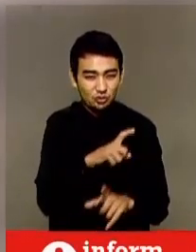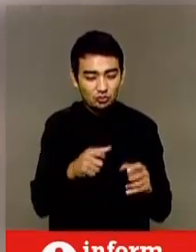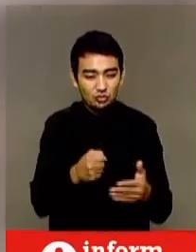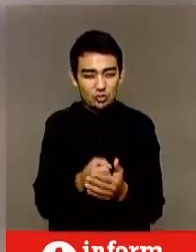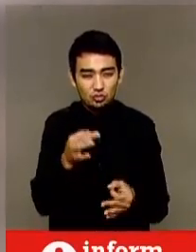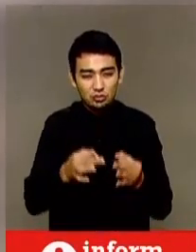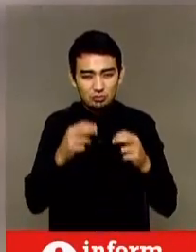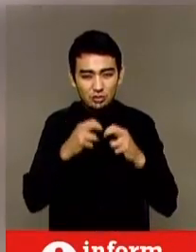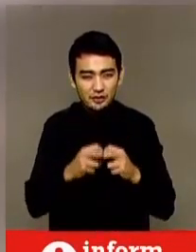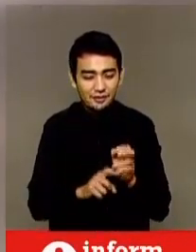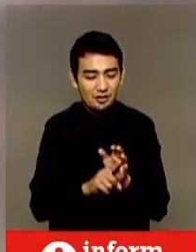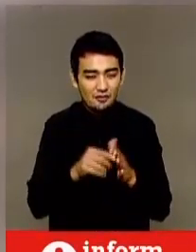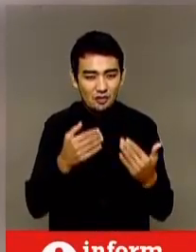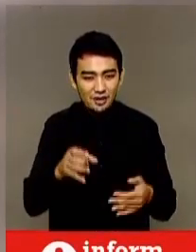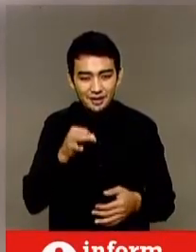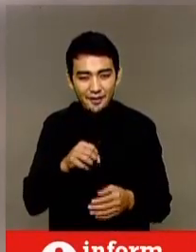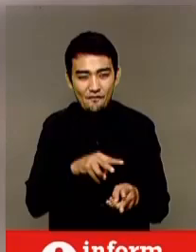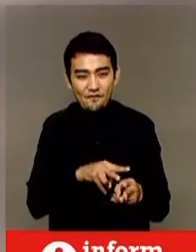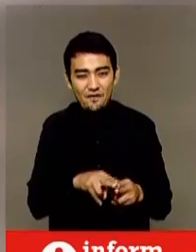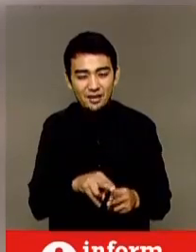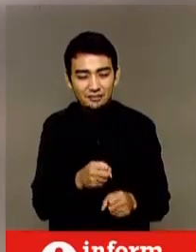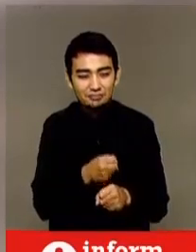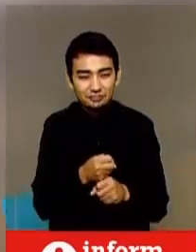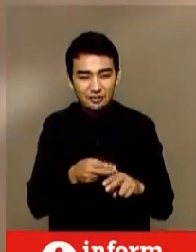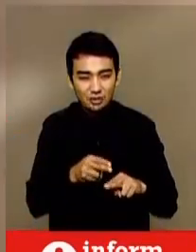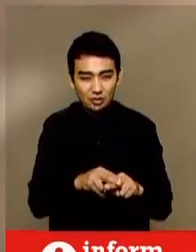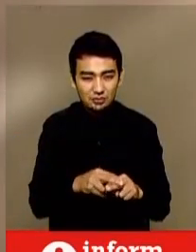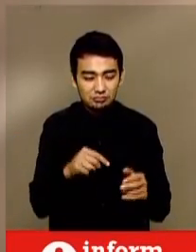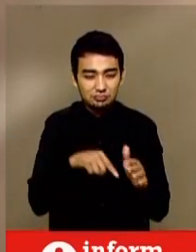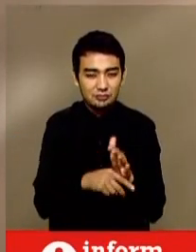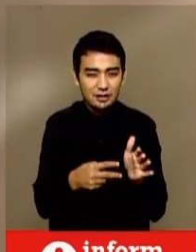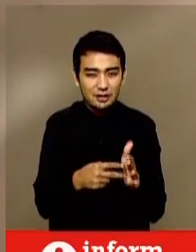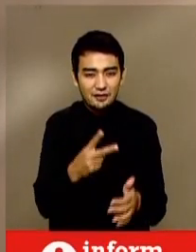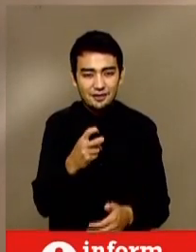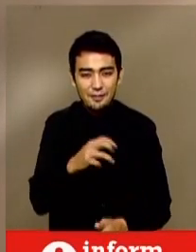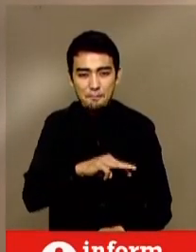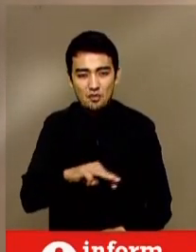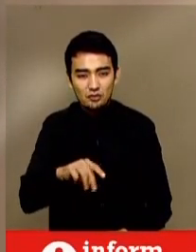дейінгі тергеу жүргізілуде. Ал келтірілген залалдың сомасы 200 миллион теңгеден асқан.